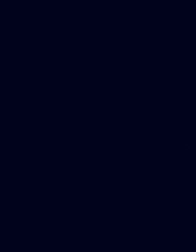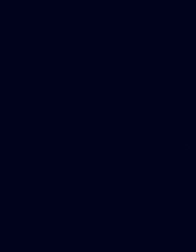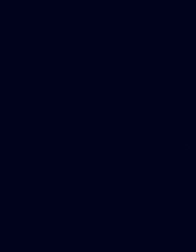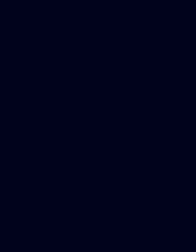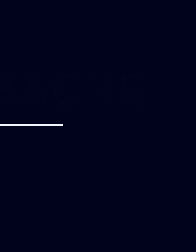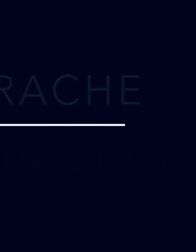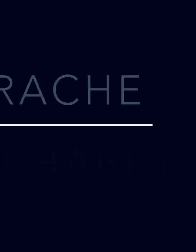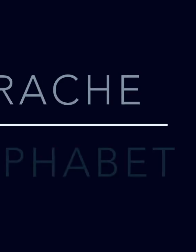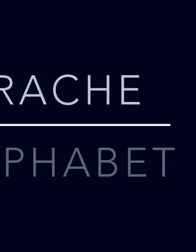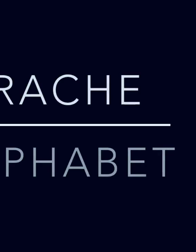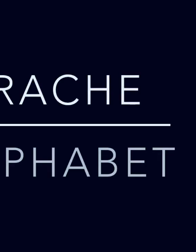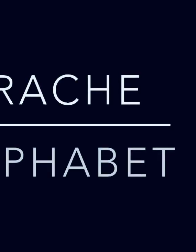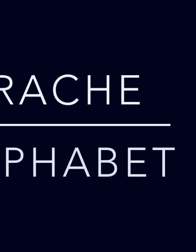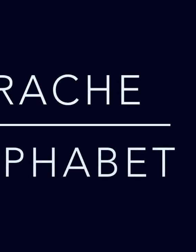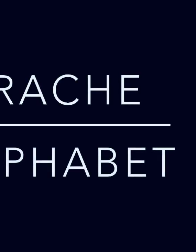bei.